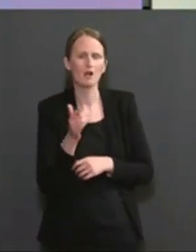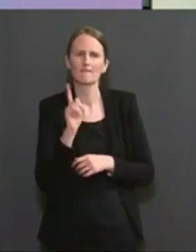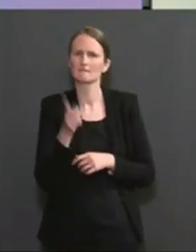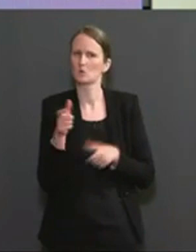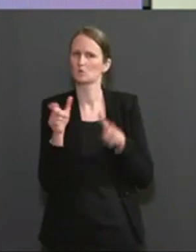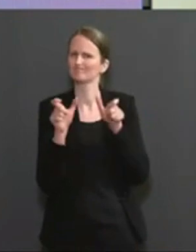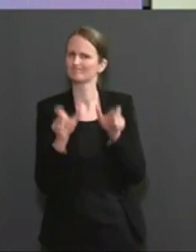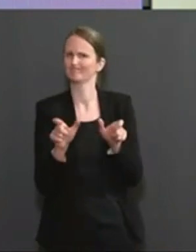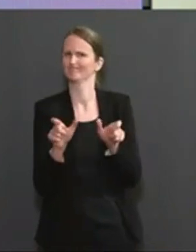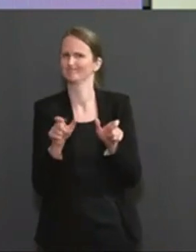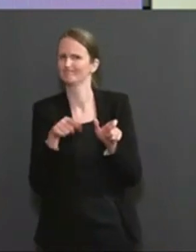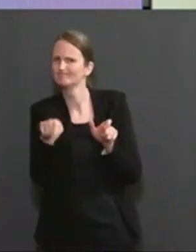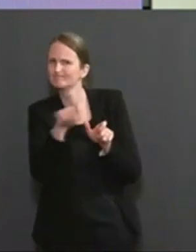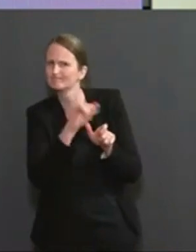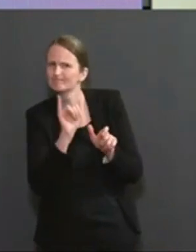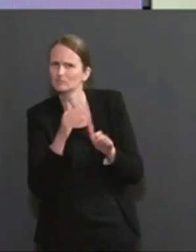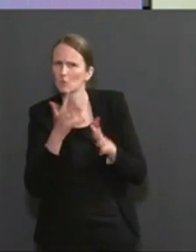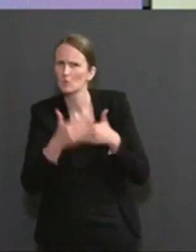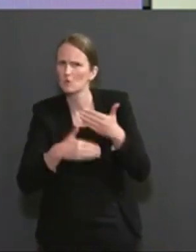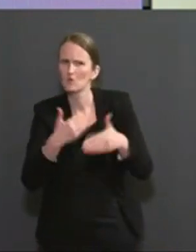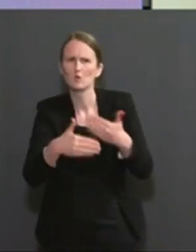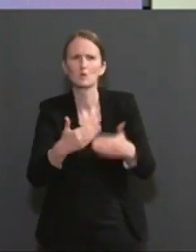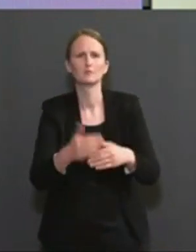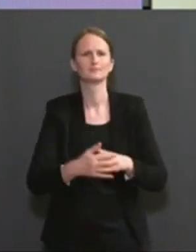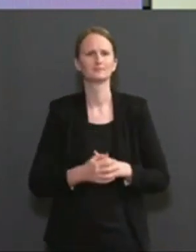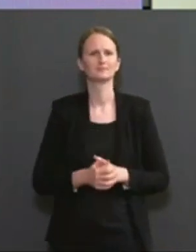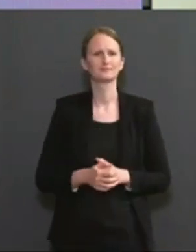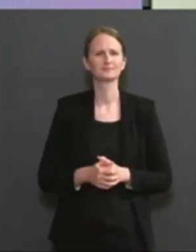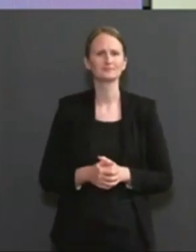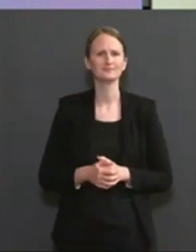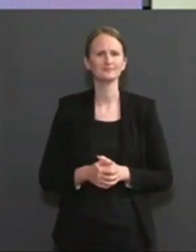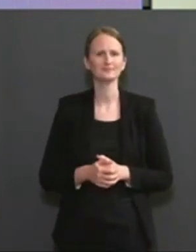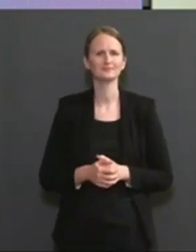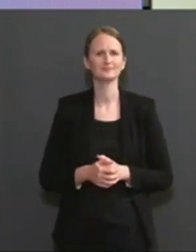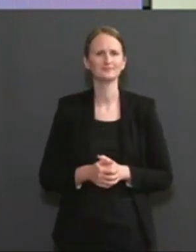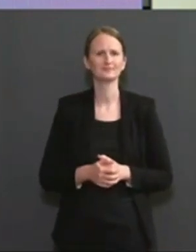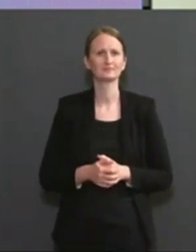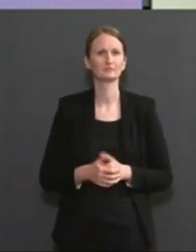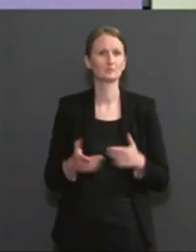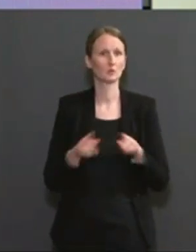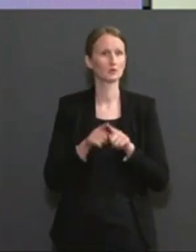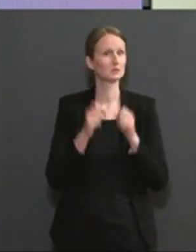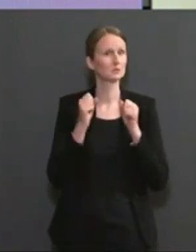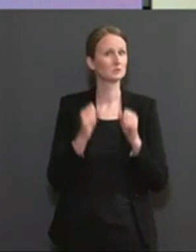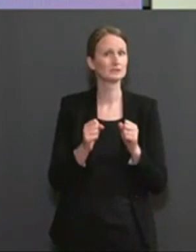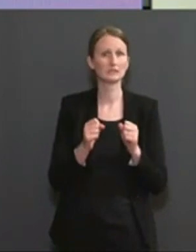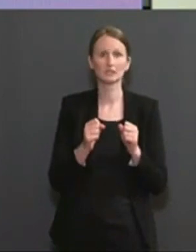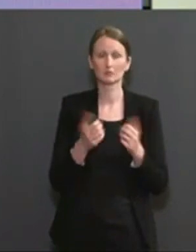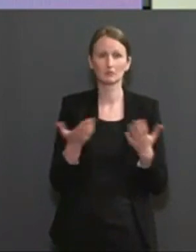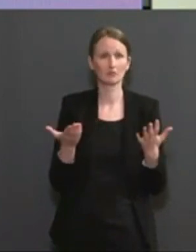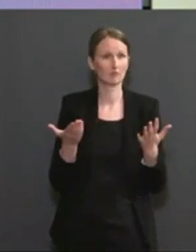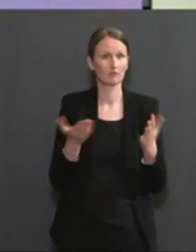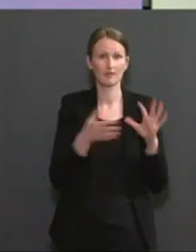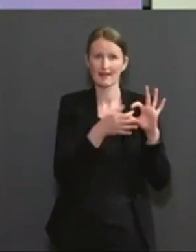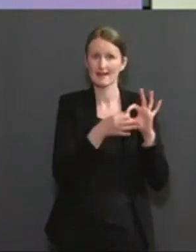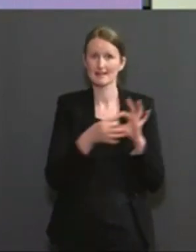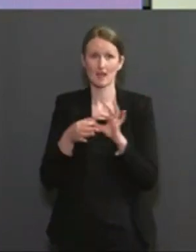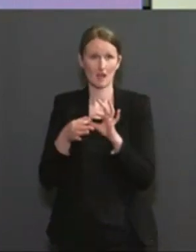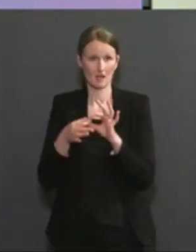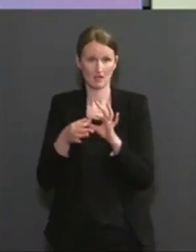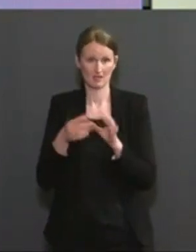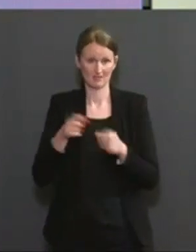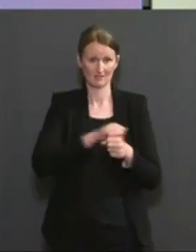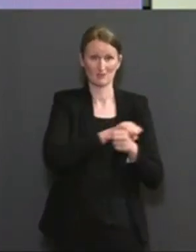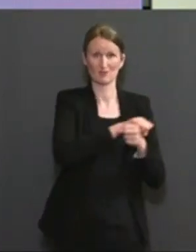On peut avoir, dans certains cas aussi, des manifestations qui sont liées vraiment à des séquelles d'atteinte du virus, plus